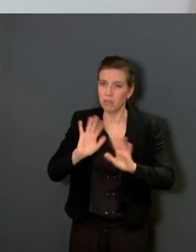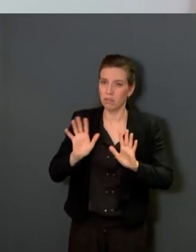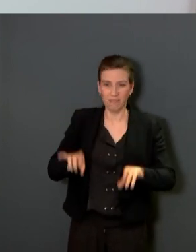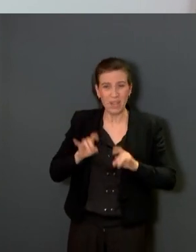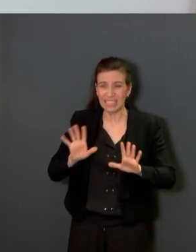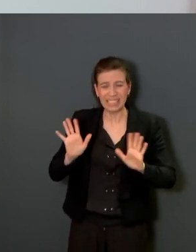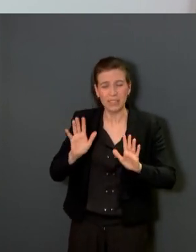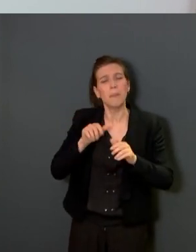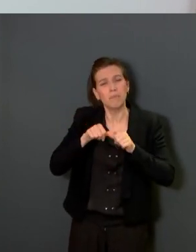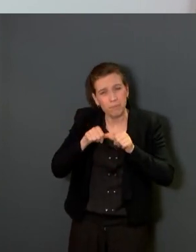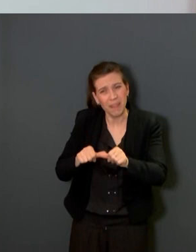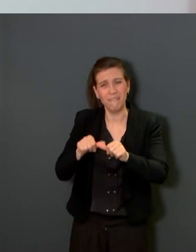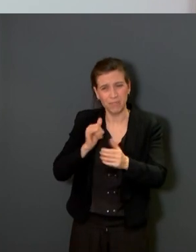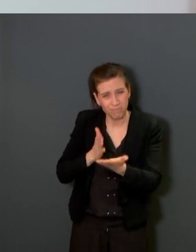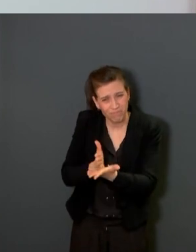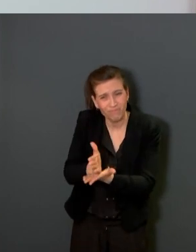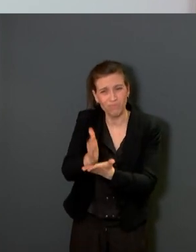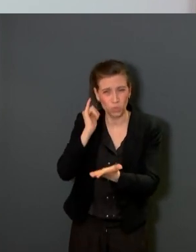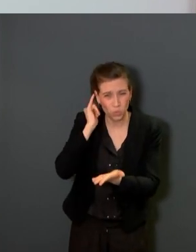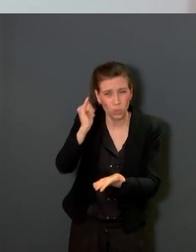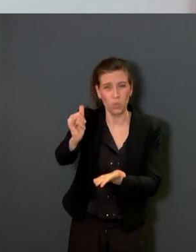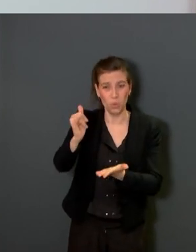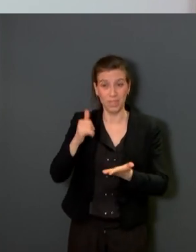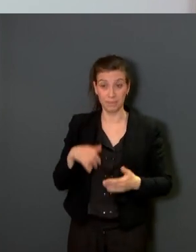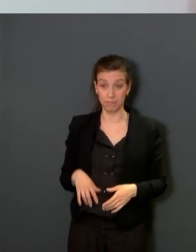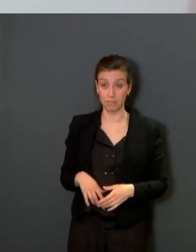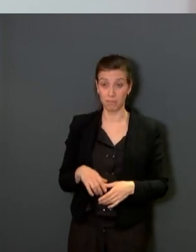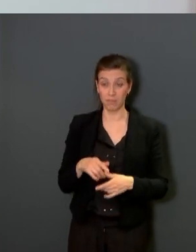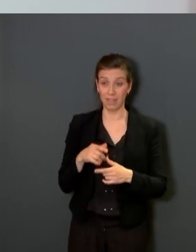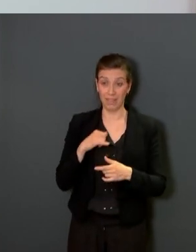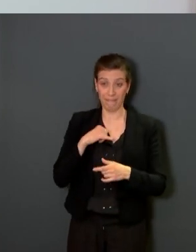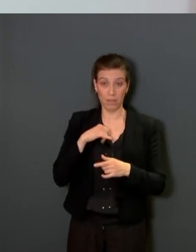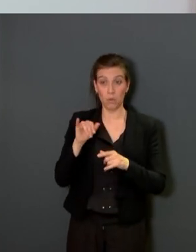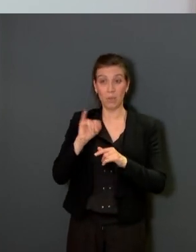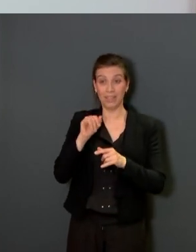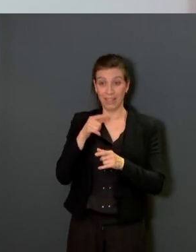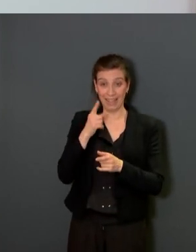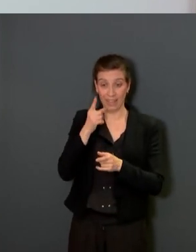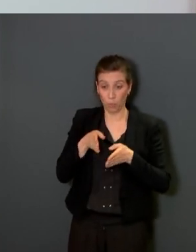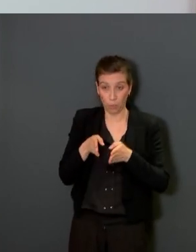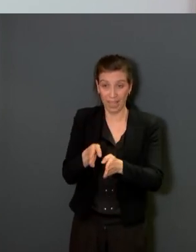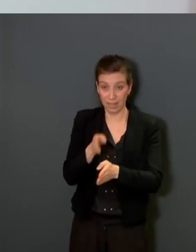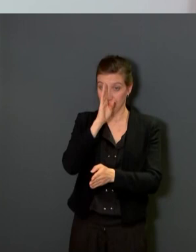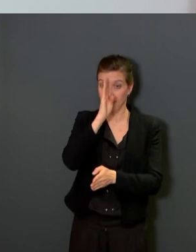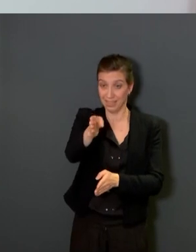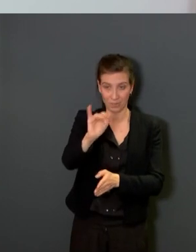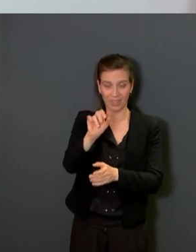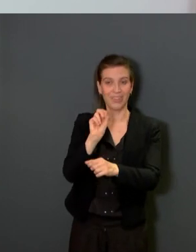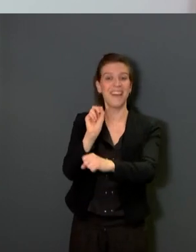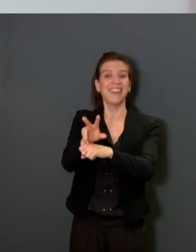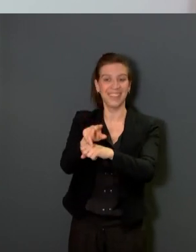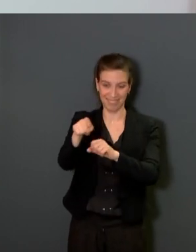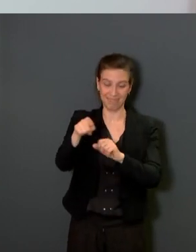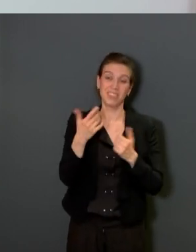moeten doordoen. Er is maar één weg naar de uitgang, twee wegen eigenlijk. Dat is eerst en vooral de regels volgen, de eerste minister heeft ze nog eens